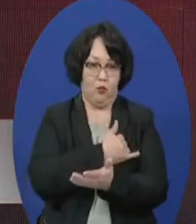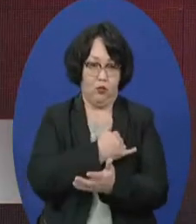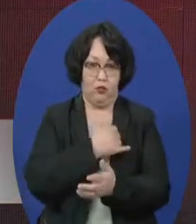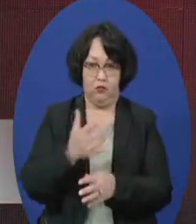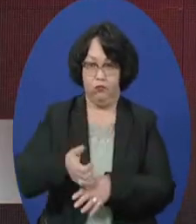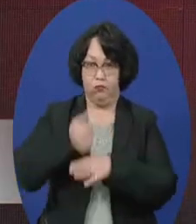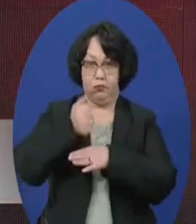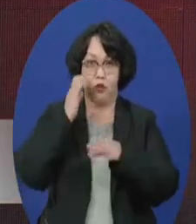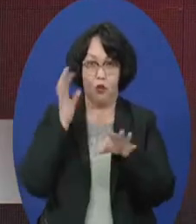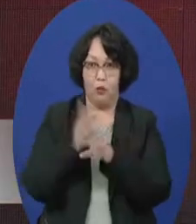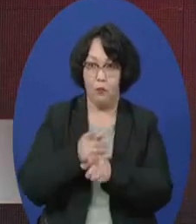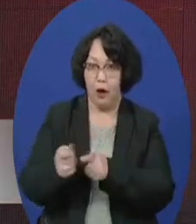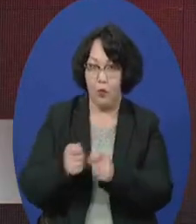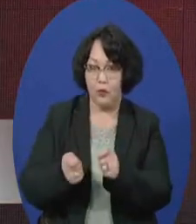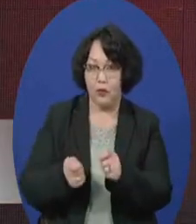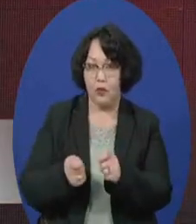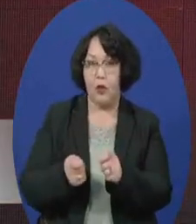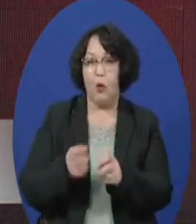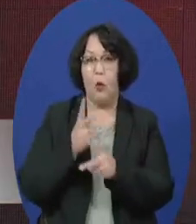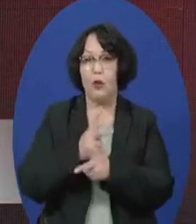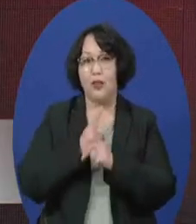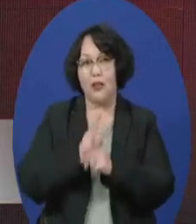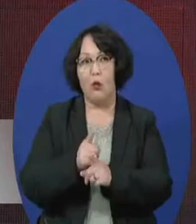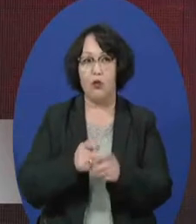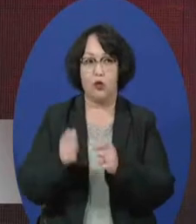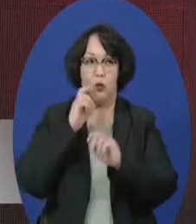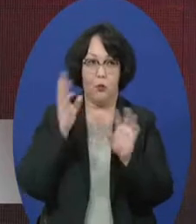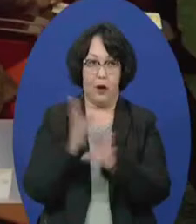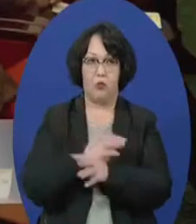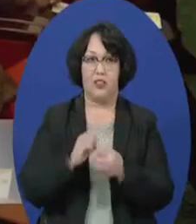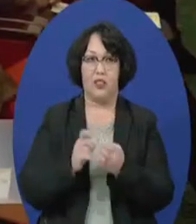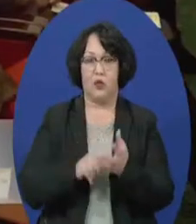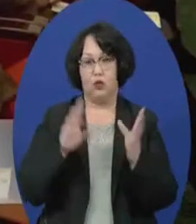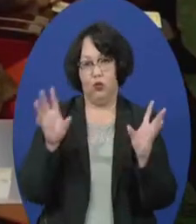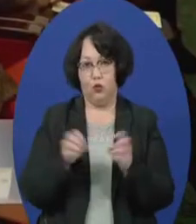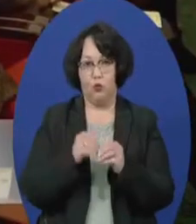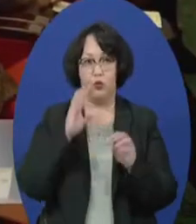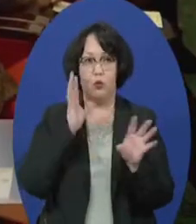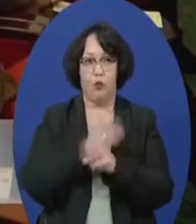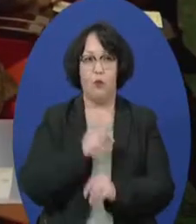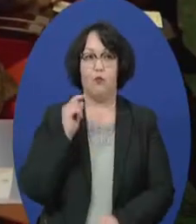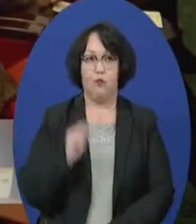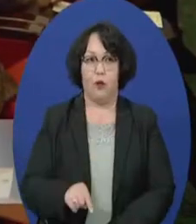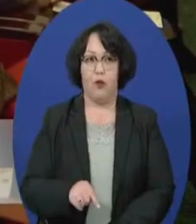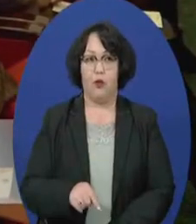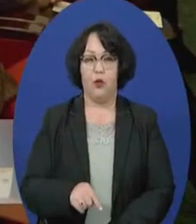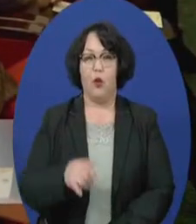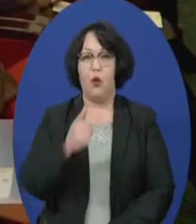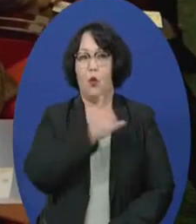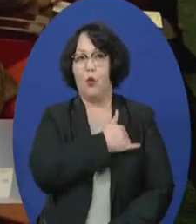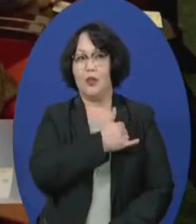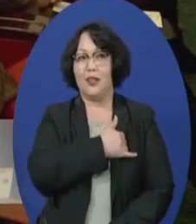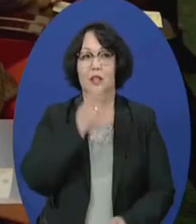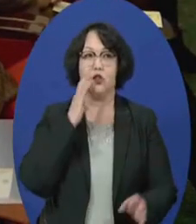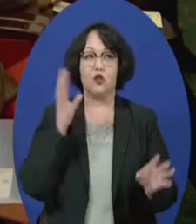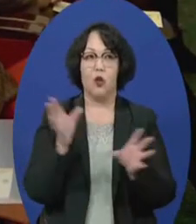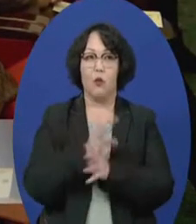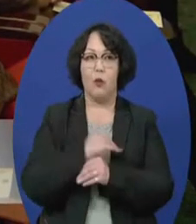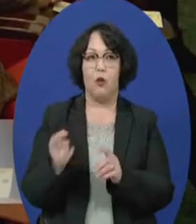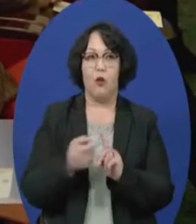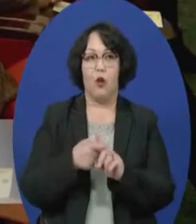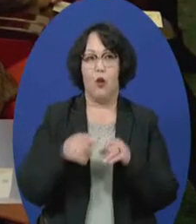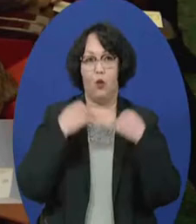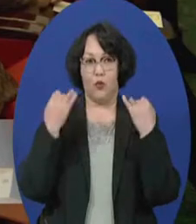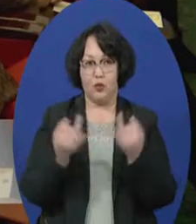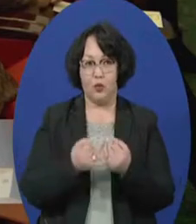За, Хусмастер салоны маш том прожект хийсэн байгаа. Та нар маань мэдж байгаа. Өнөөдөр